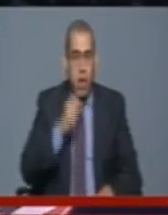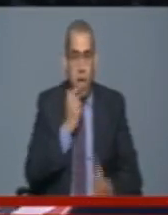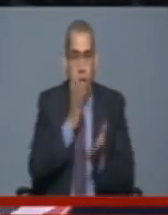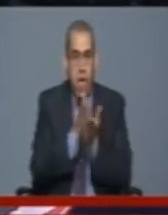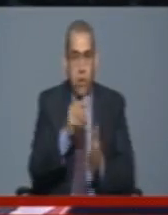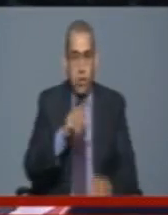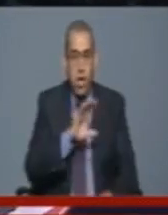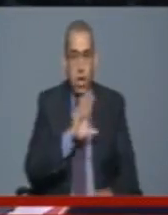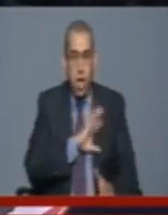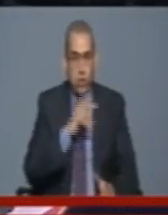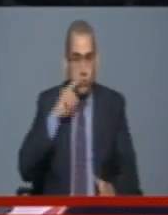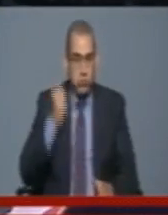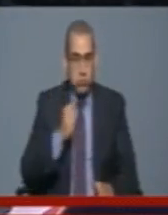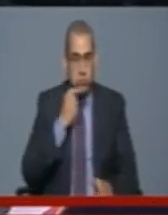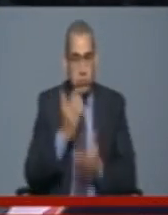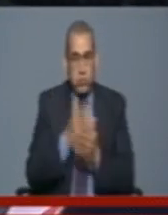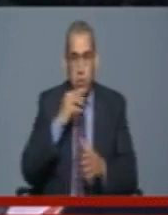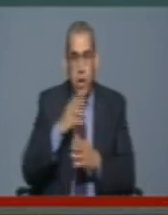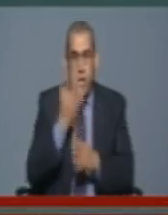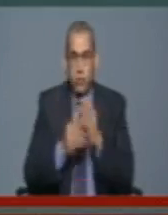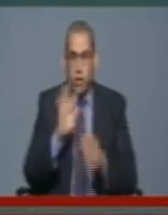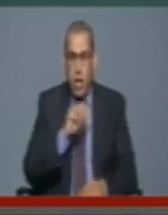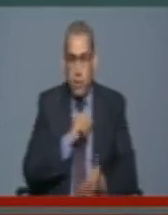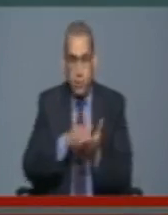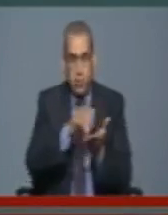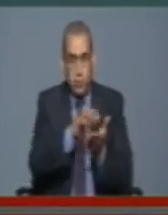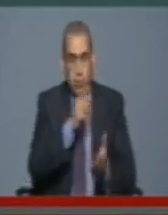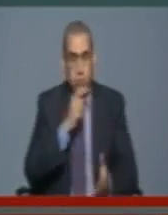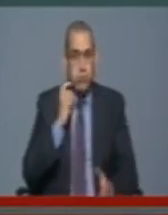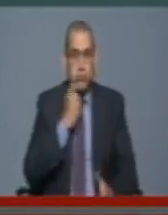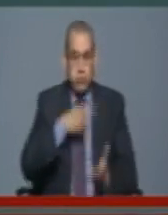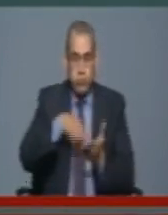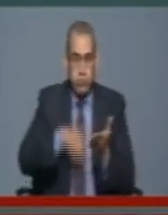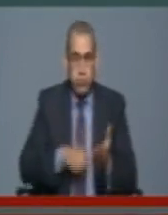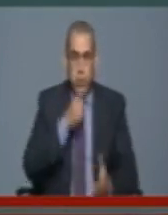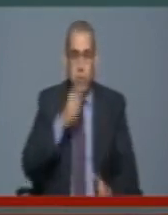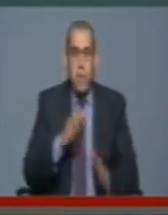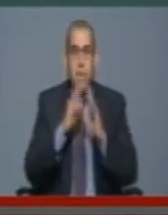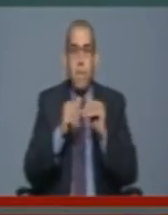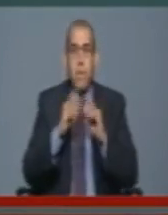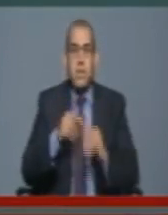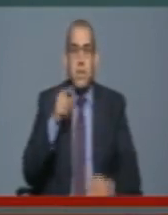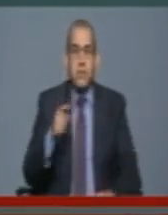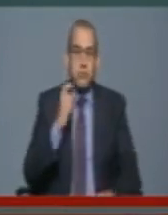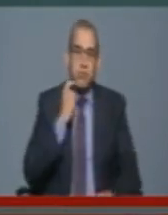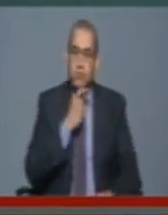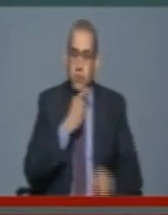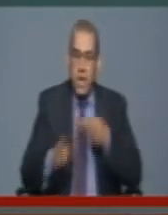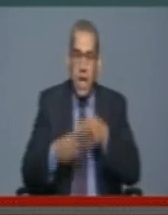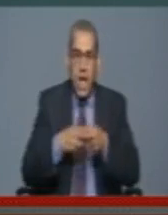الجنسية وتهجير أبناء شعبي، فكان القرار مصريا رافضا